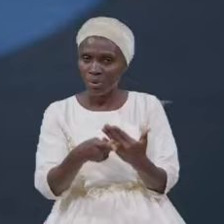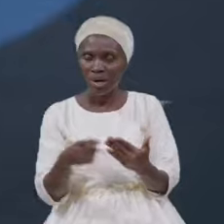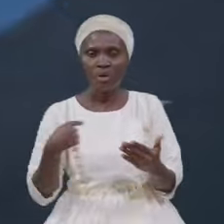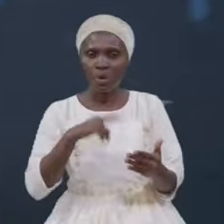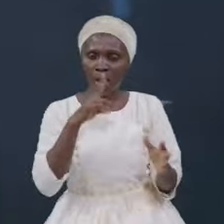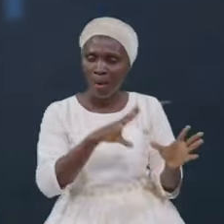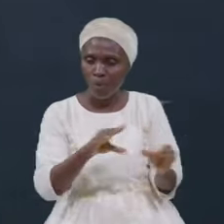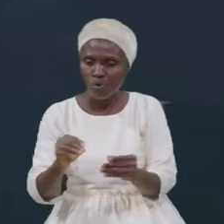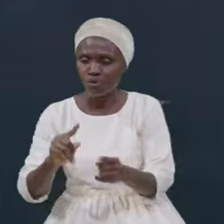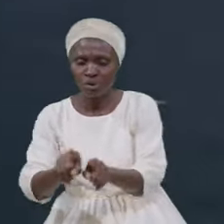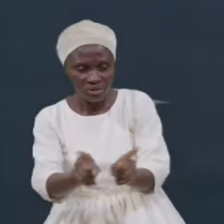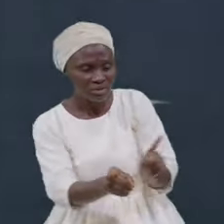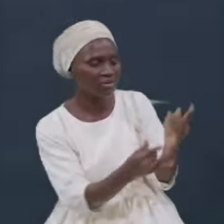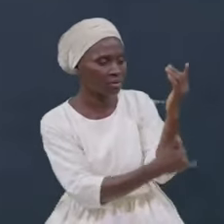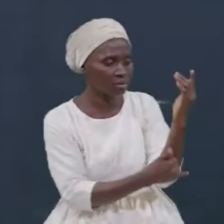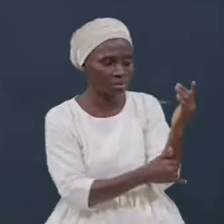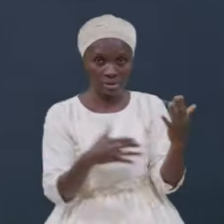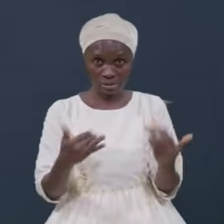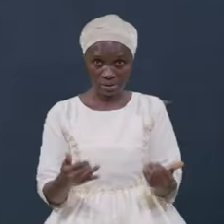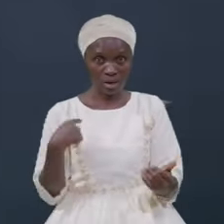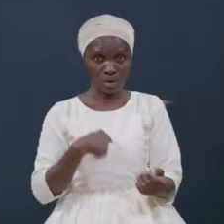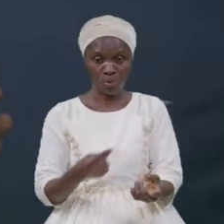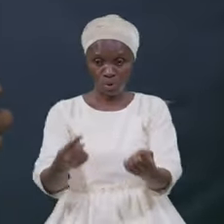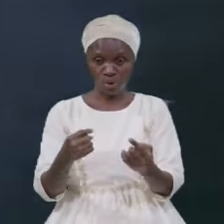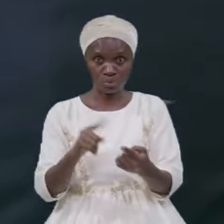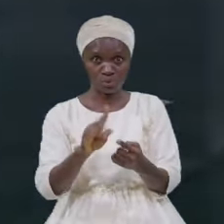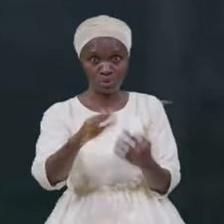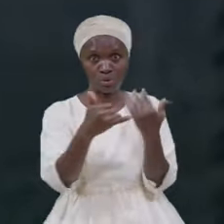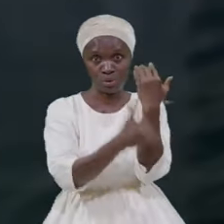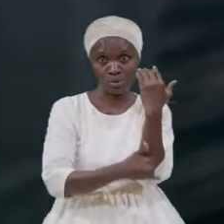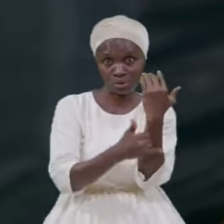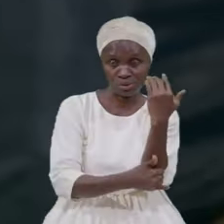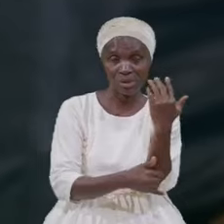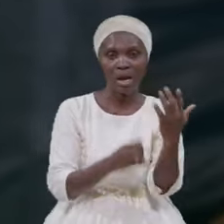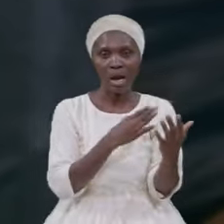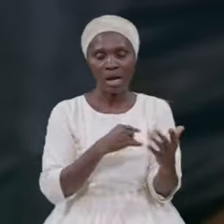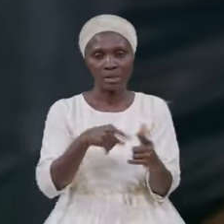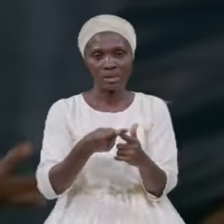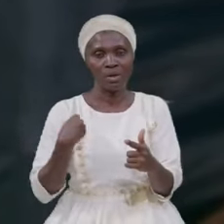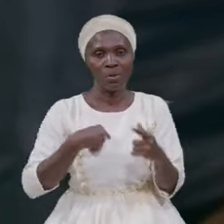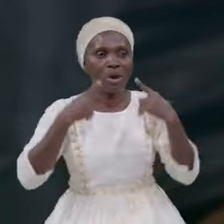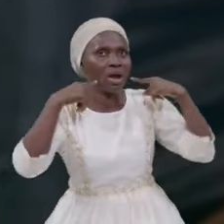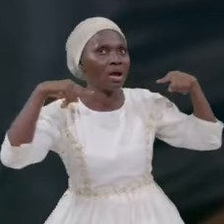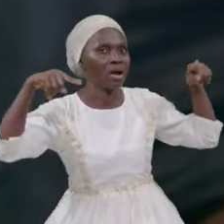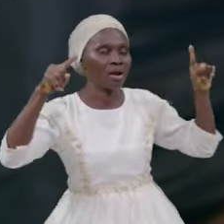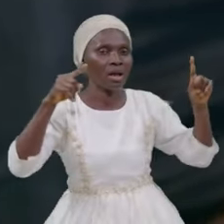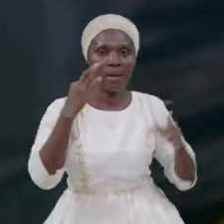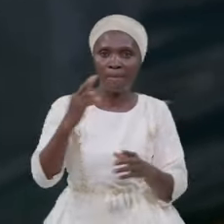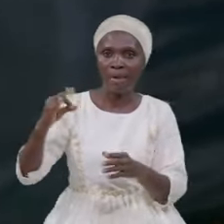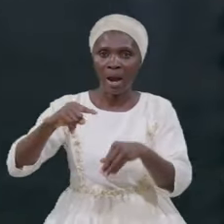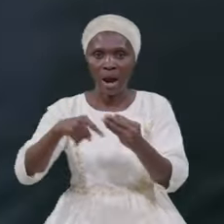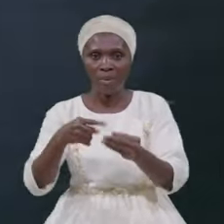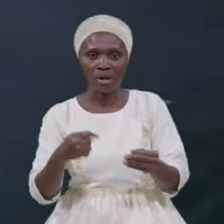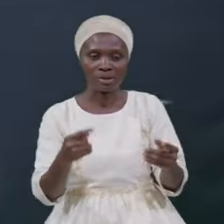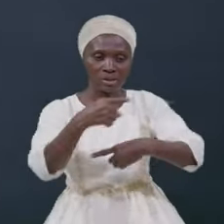votre ville et nous déclarons le jour de sa puissance, la puissance pour sauver, puissance pour transformer la